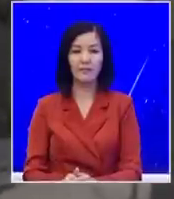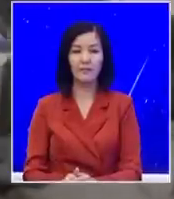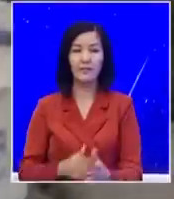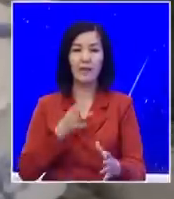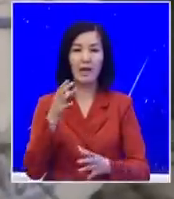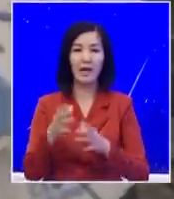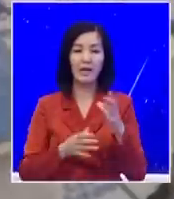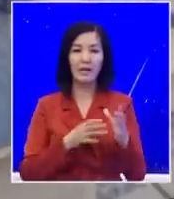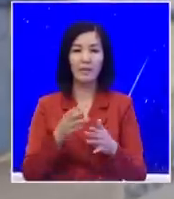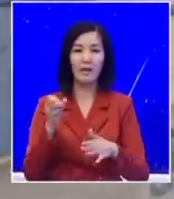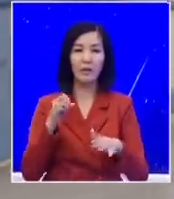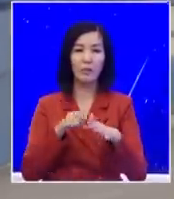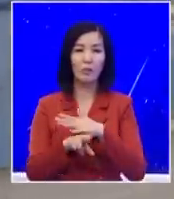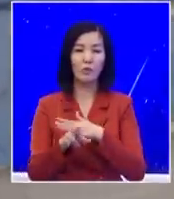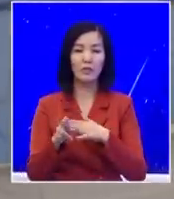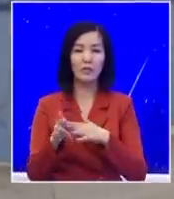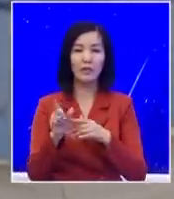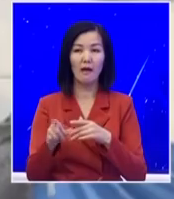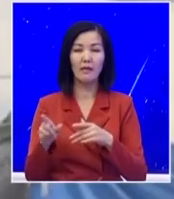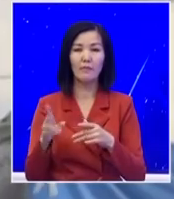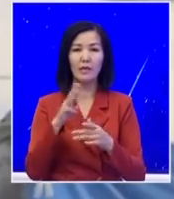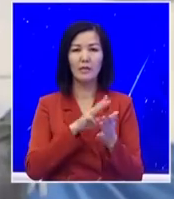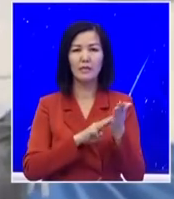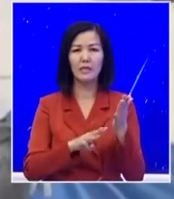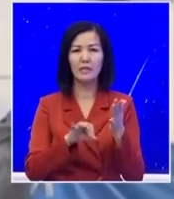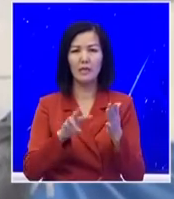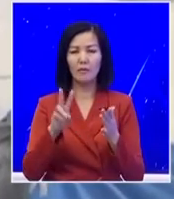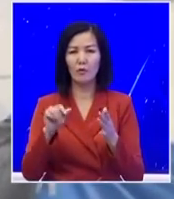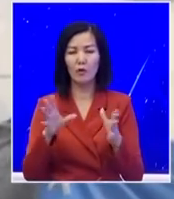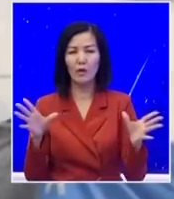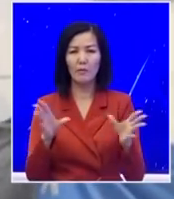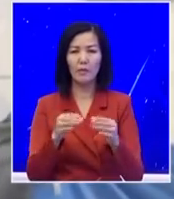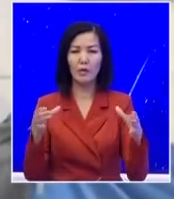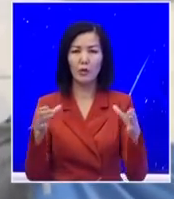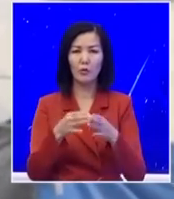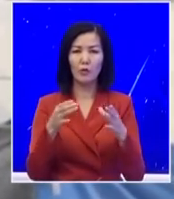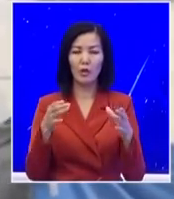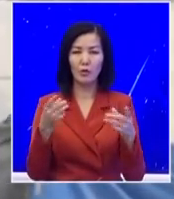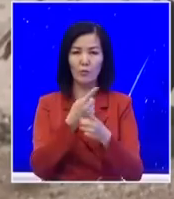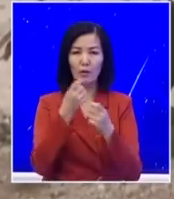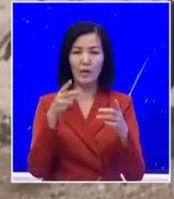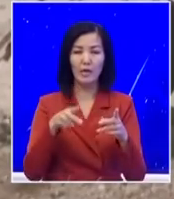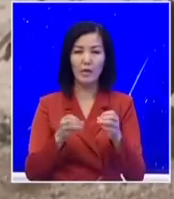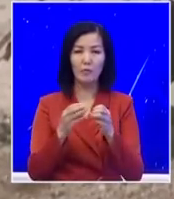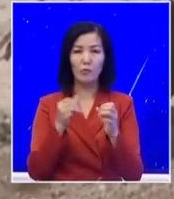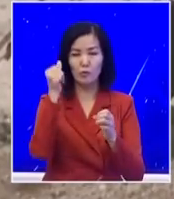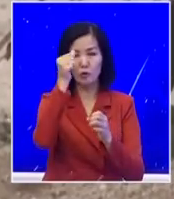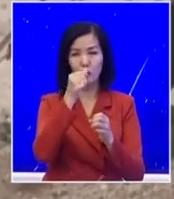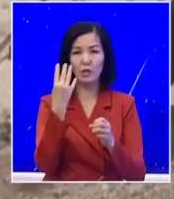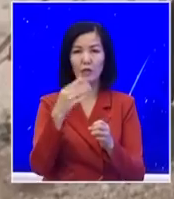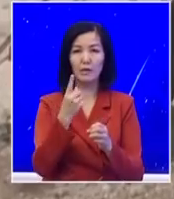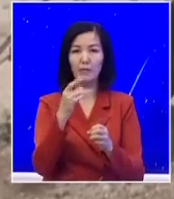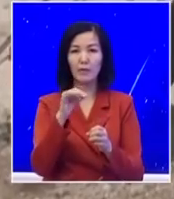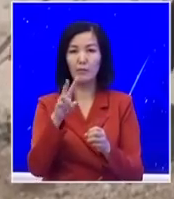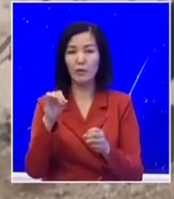Әлем елдерінде босқындар саны артты 80 миллион. Бұл туралы Біріккен Ұлттар Ұйымы мәлімдеді. 2010 жылы олардың саны 41